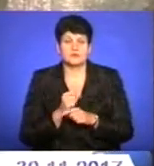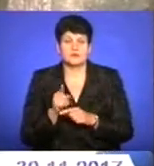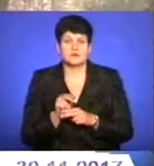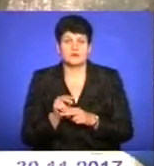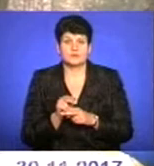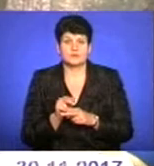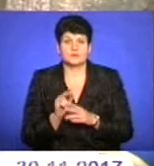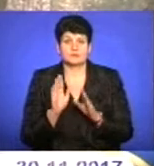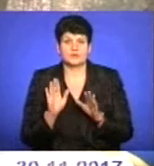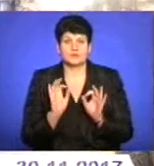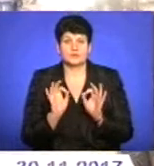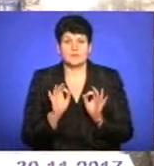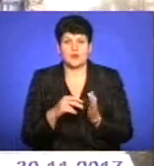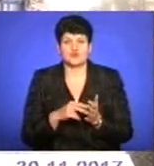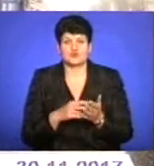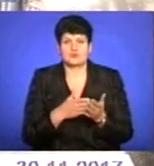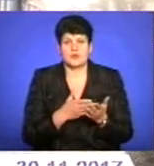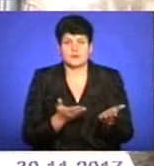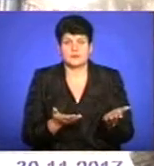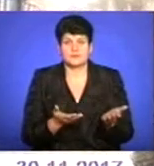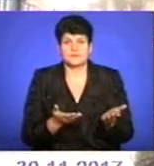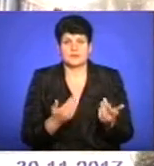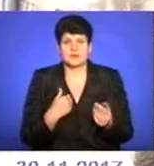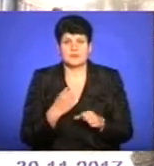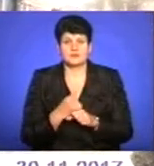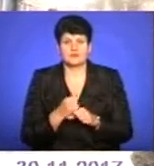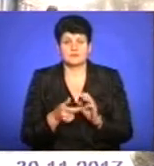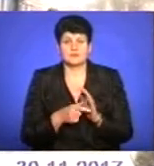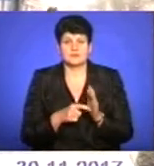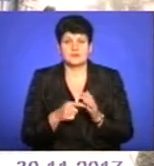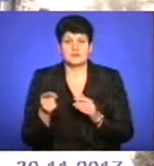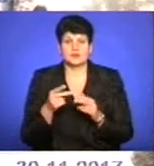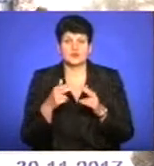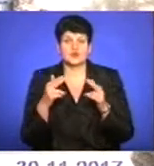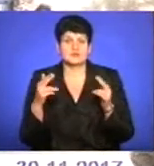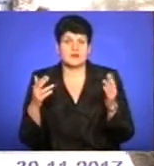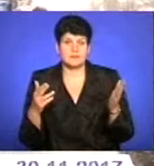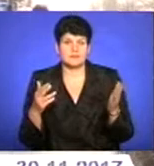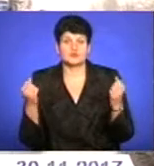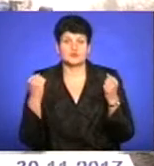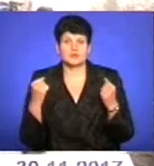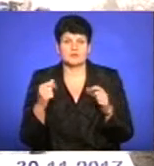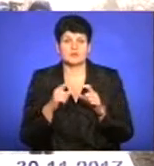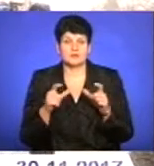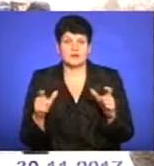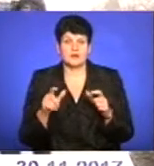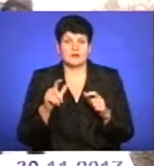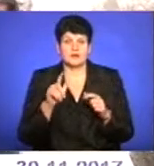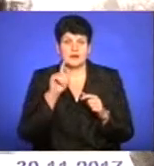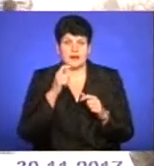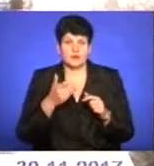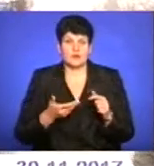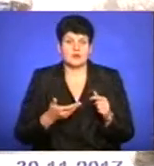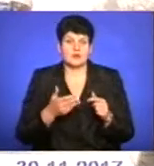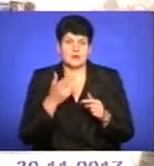Воно хоч буде нормально стояти. Я працюю в приміщенні Тернопільського замку, спортивній школі греко-римської боротьби